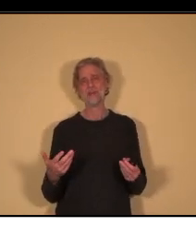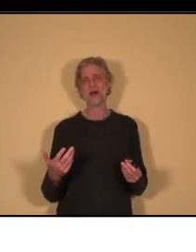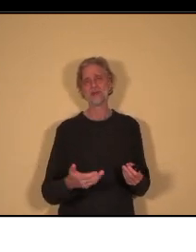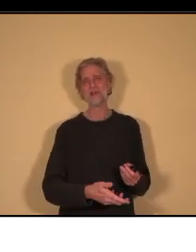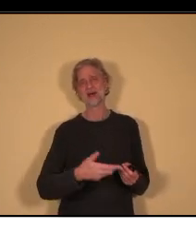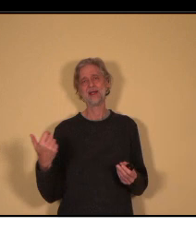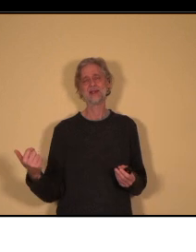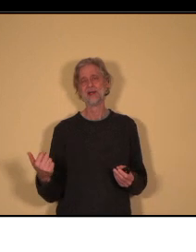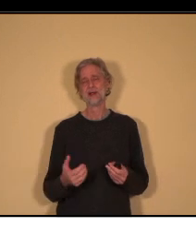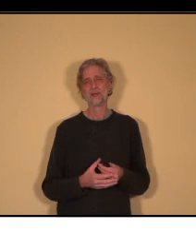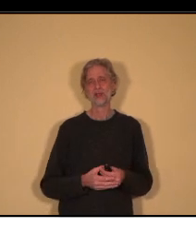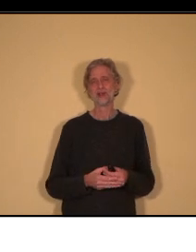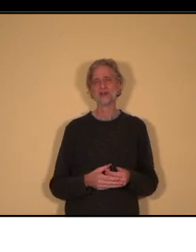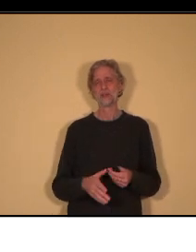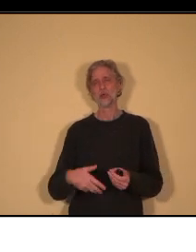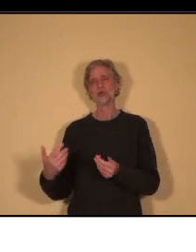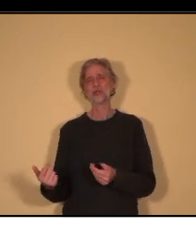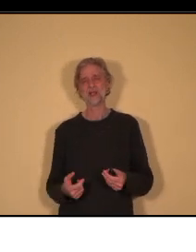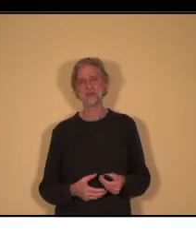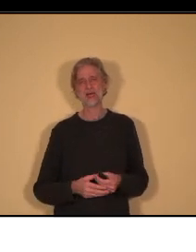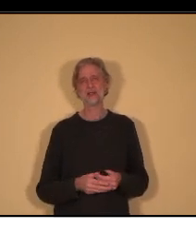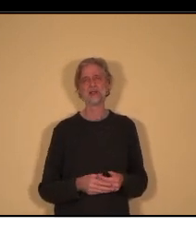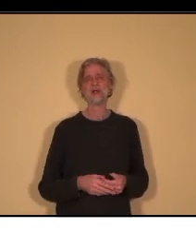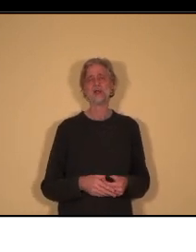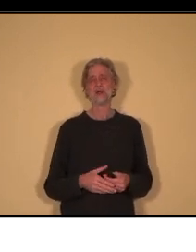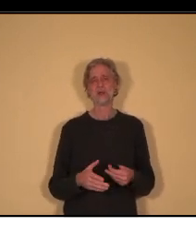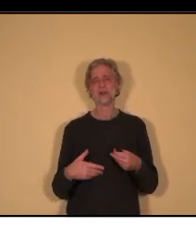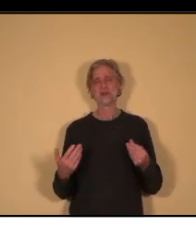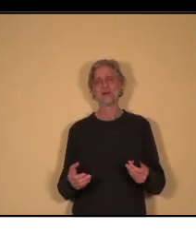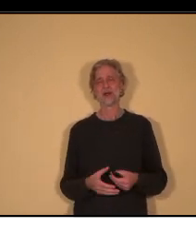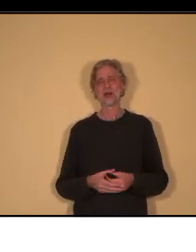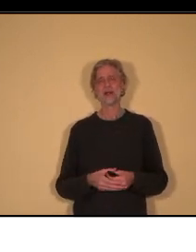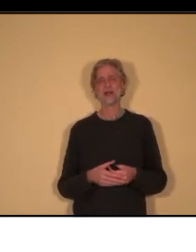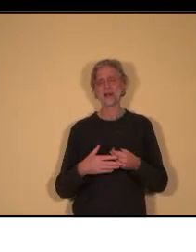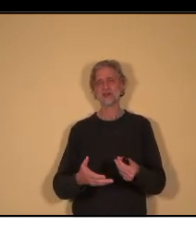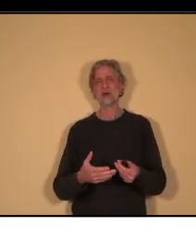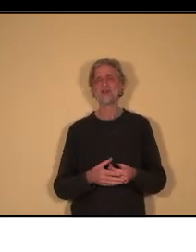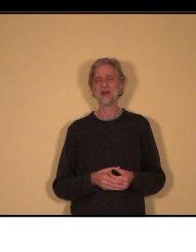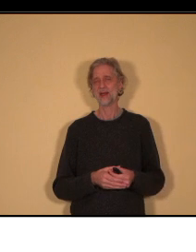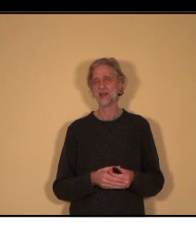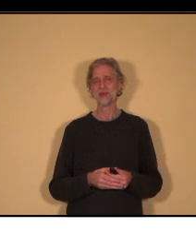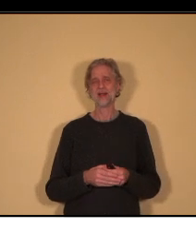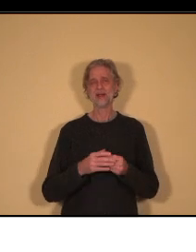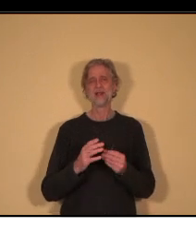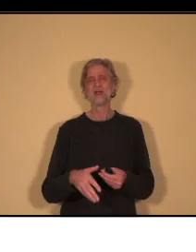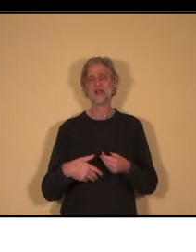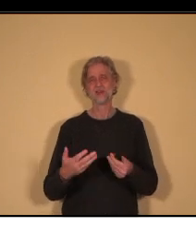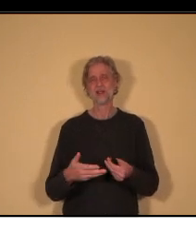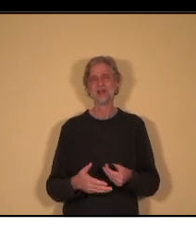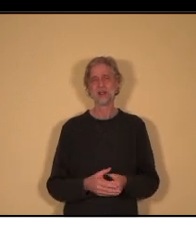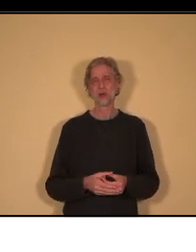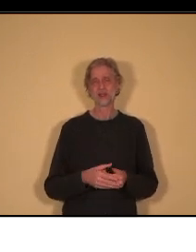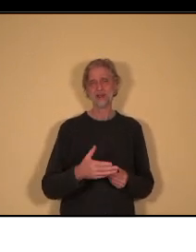ich da immer auf die Seite, wo ich das Produkt entferne. Und man kann eine Säure sehr leicht entfernen, indem